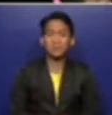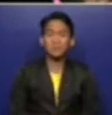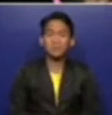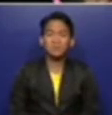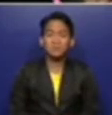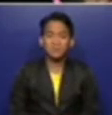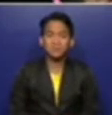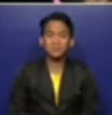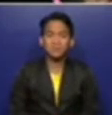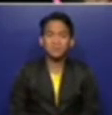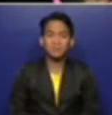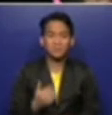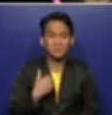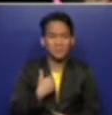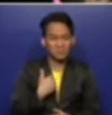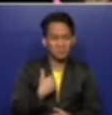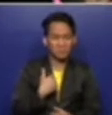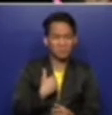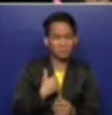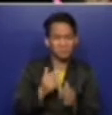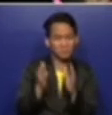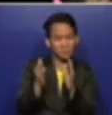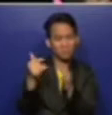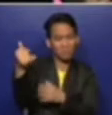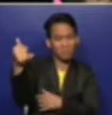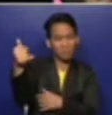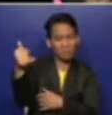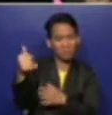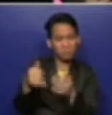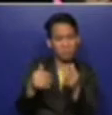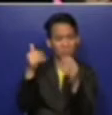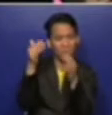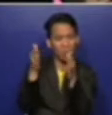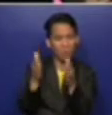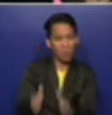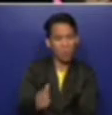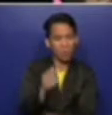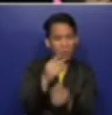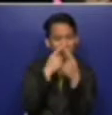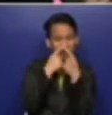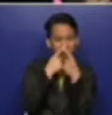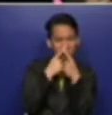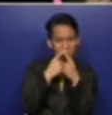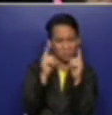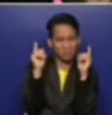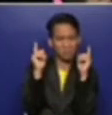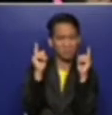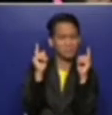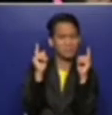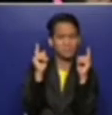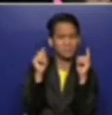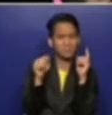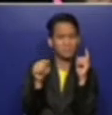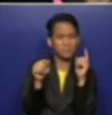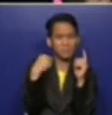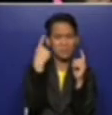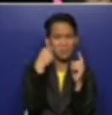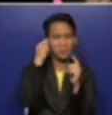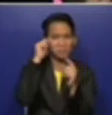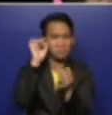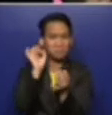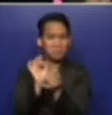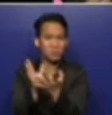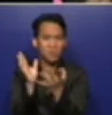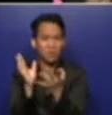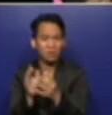ผู้แปลกปลอมแทรกซึมเข้าไปมีการจัดเวทีปราศัยที่ไม่ใช่ผู้ชุมนุมโดยปกติเนี่ยท่